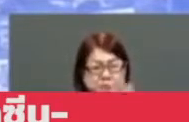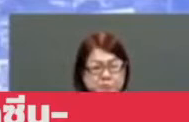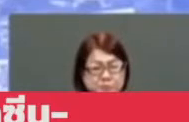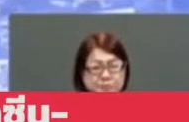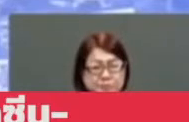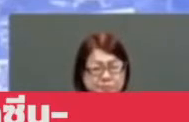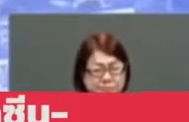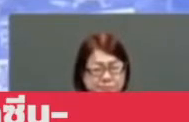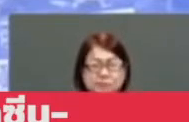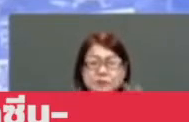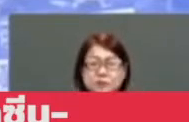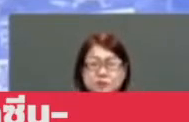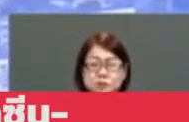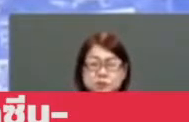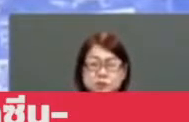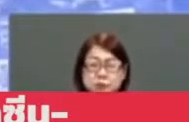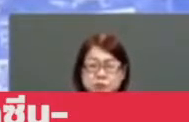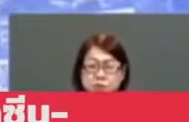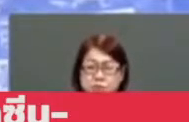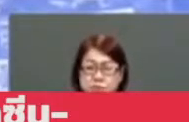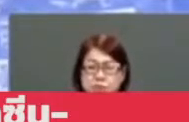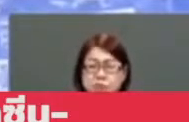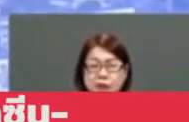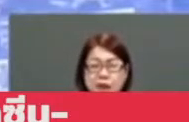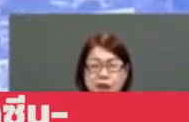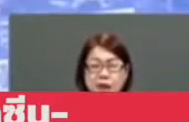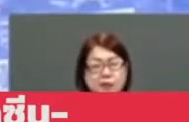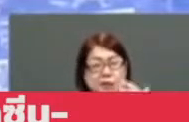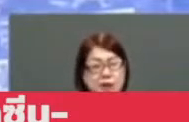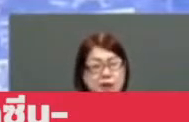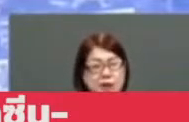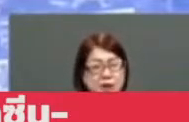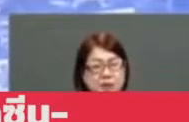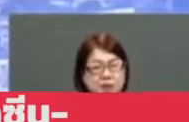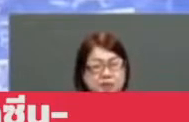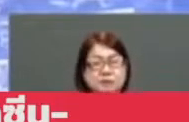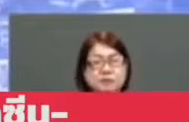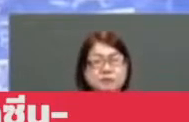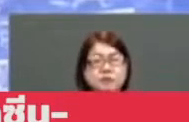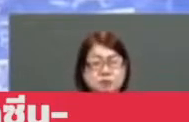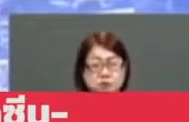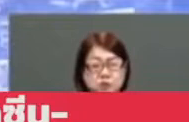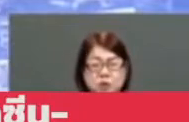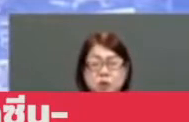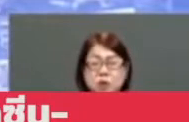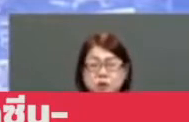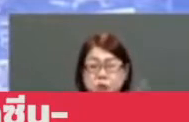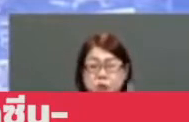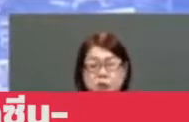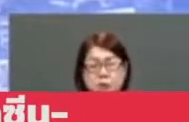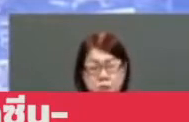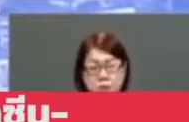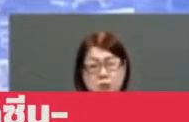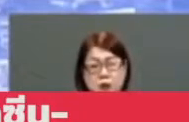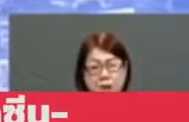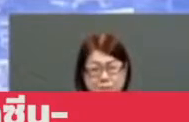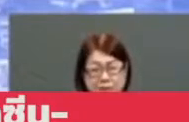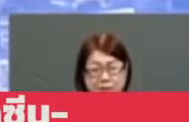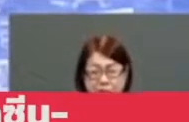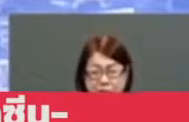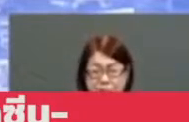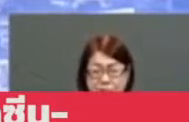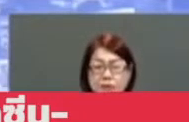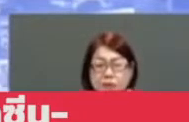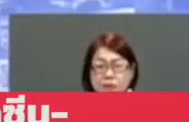อดภัยมีประสิทธิภาพในการป้องกันโควิด-19 ซึ่งระยะแรกเมื่อวัคซีนมีปริมาณจำกัดมีการแบ่งกลุ่ม4เป้าหม